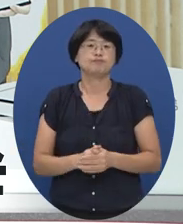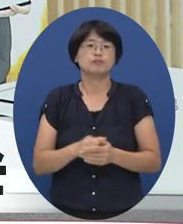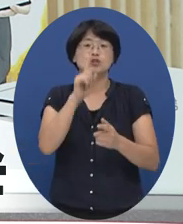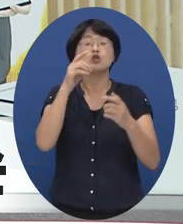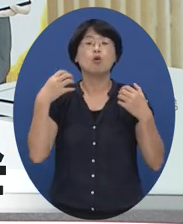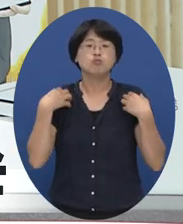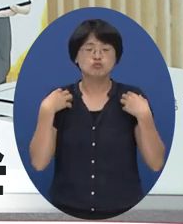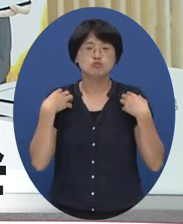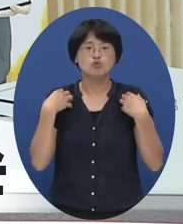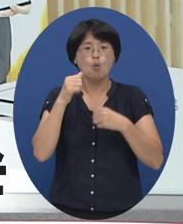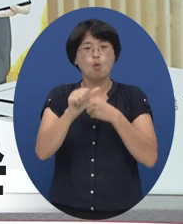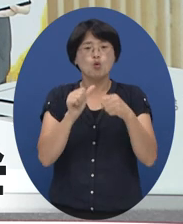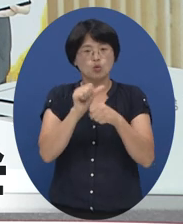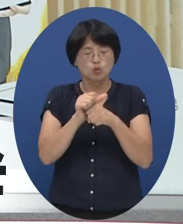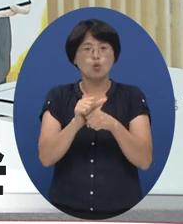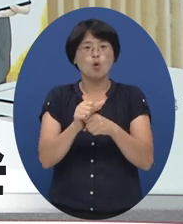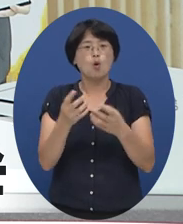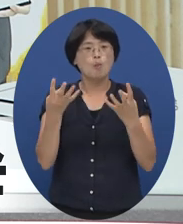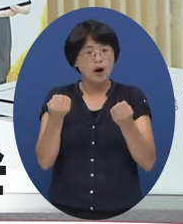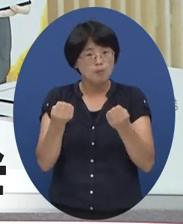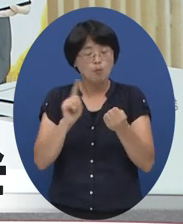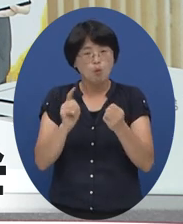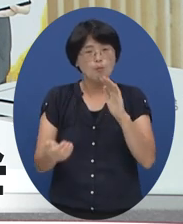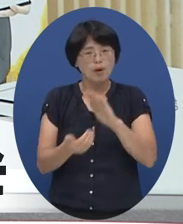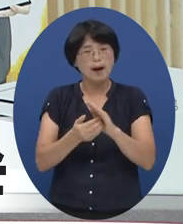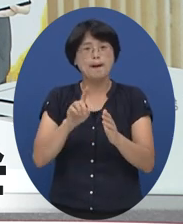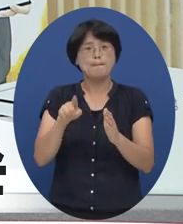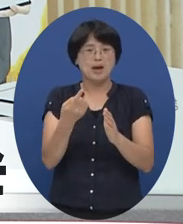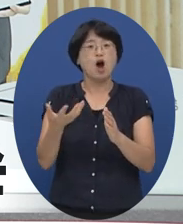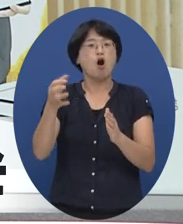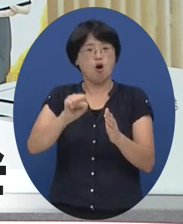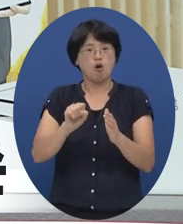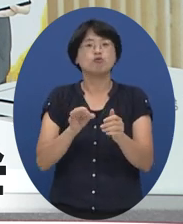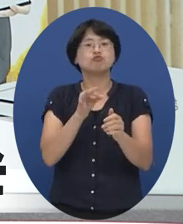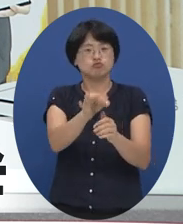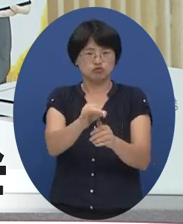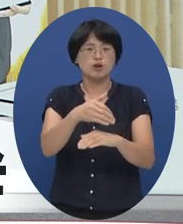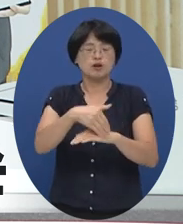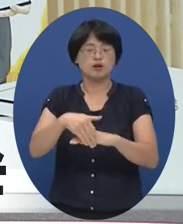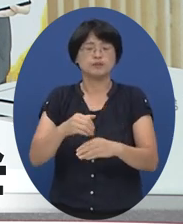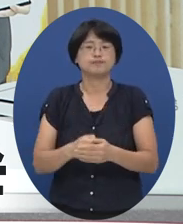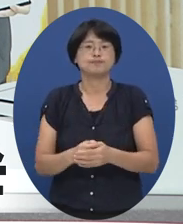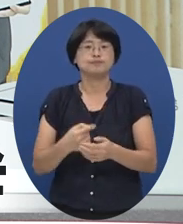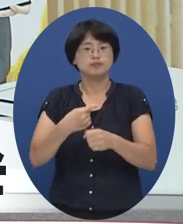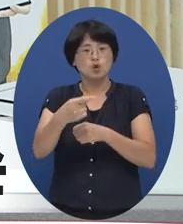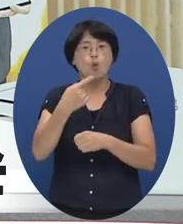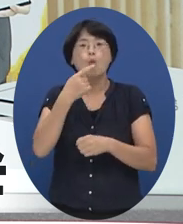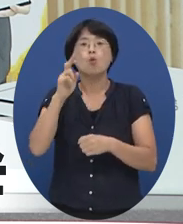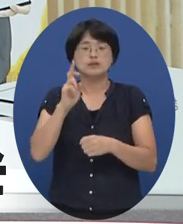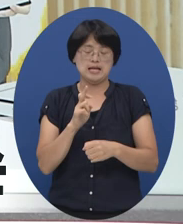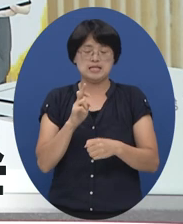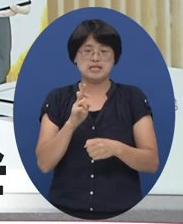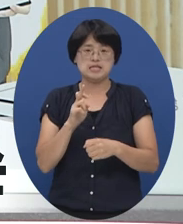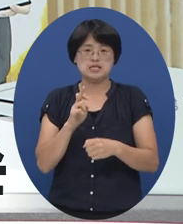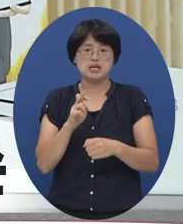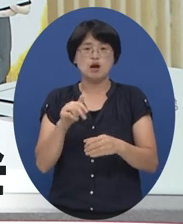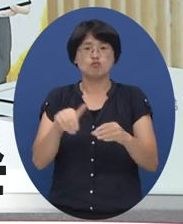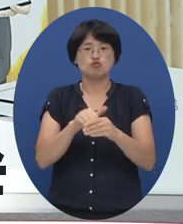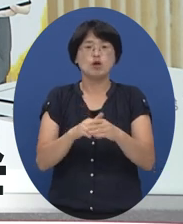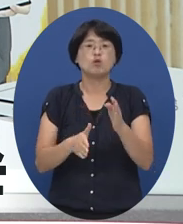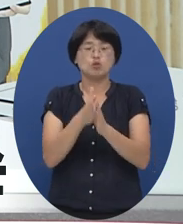이 문화도시에 5년 동안 많게는 100억 원을 지원하는 사업을 추진 중입니다. 내년에 오산시가 문화도시로 지정될 수